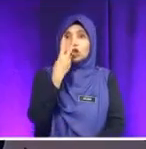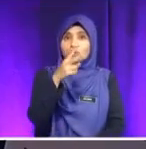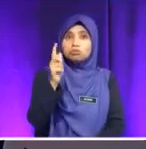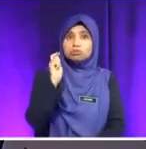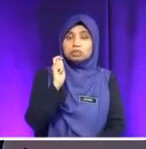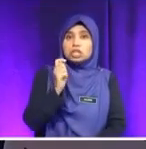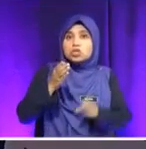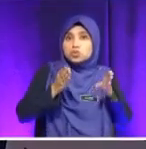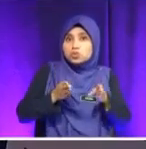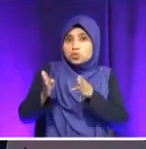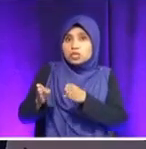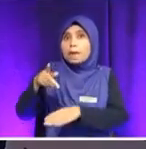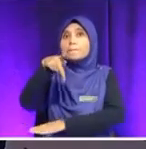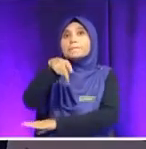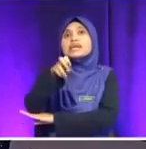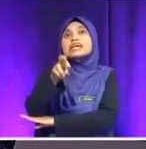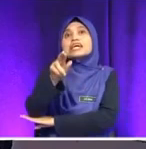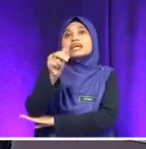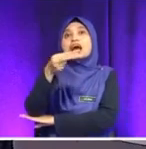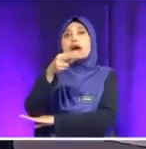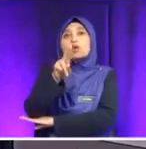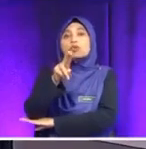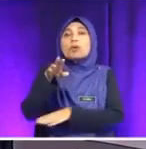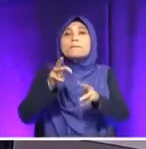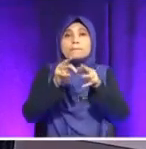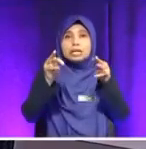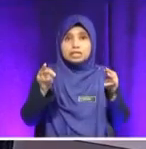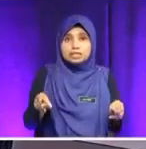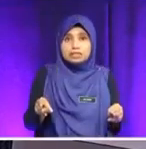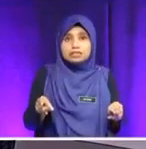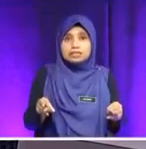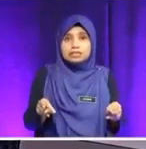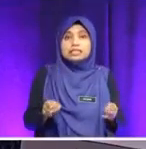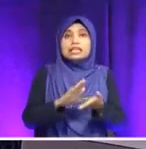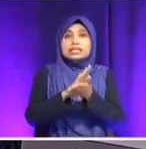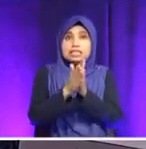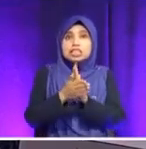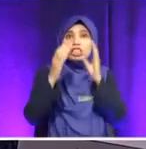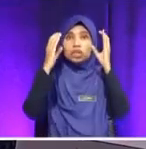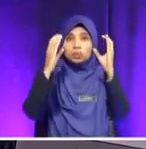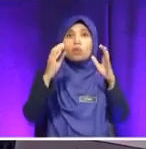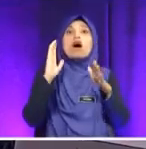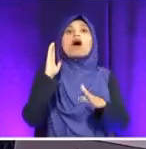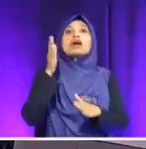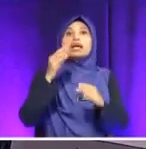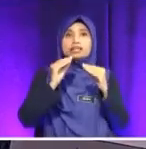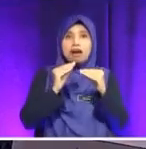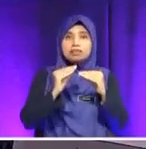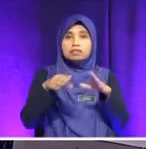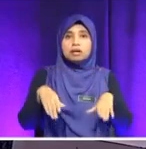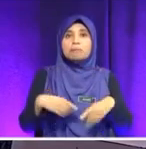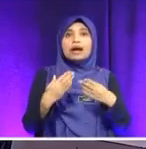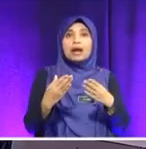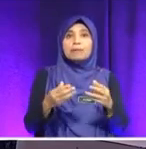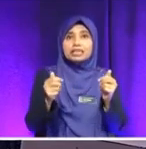tengok susunan peranggu meja itu tidak betul kan? Jadi hari ini dalam kelas saya, saya akan tunjukkan cara macam mana nak menyusun atur peranggu meja